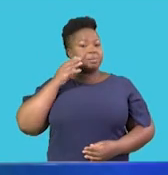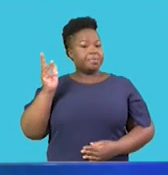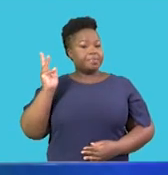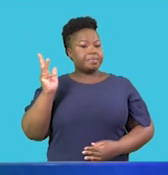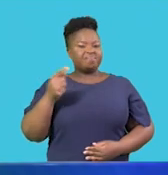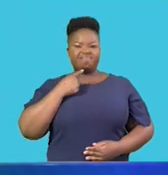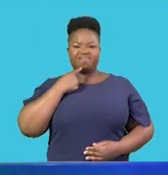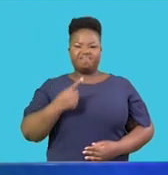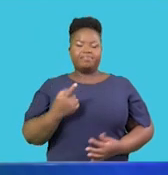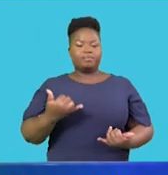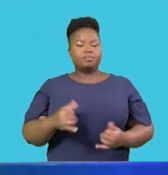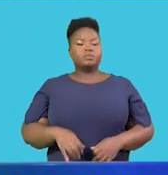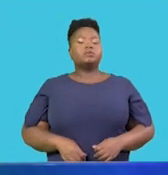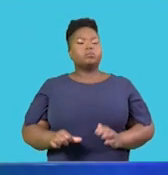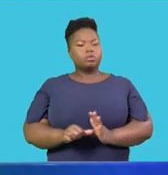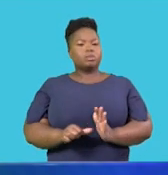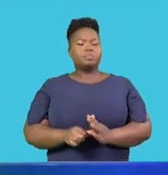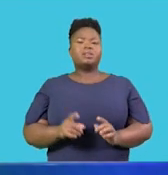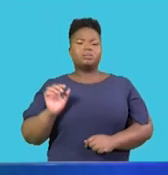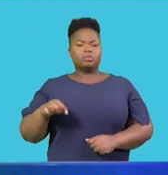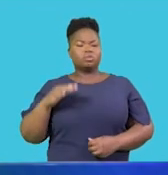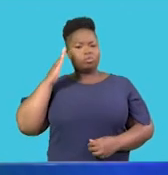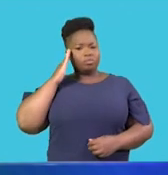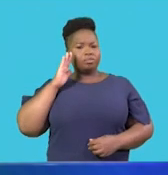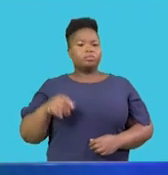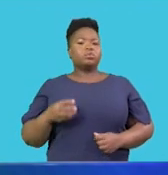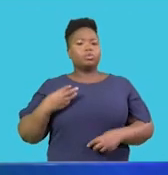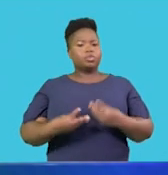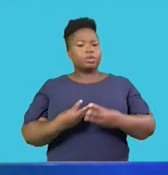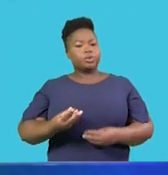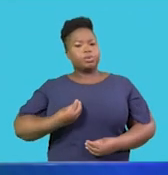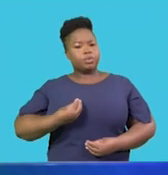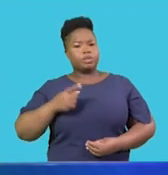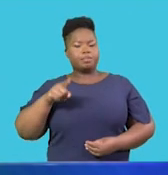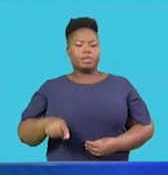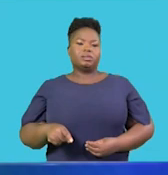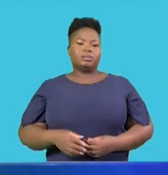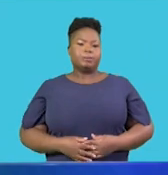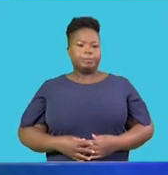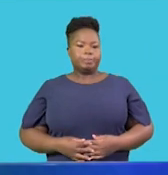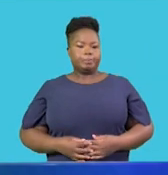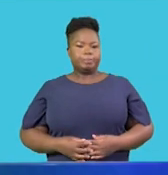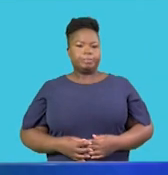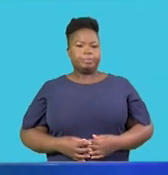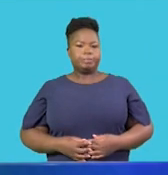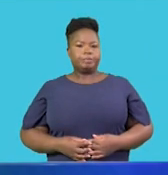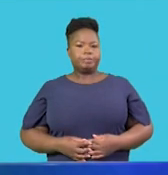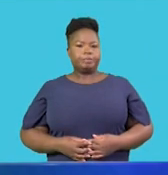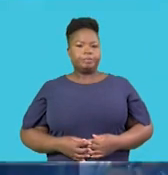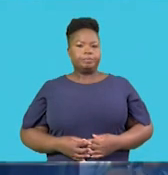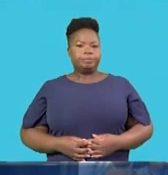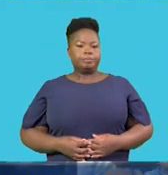indlela le nkqubo ehlangabezana nayo nenjonga yayo ngokuthi ifikelele kulutsha olungaphangeliyo kwiphondo liphela.